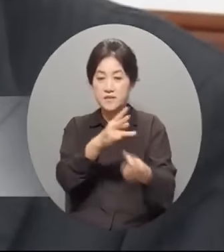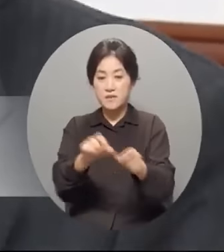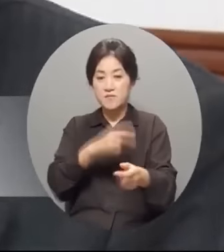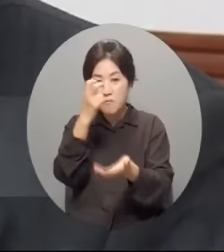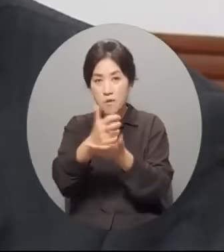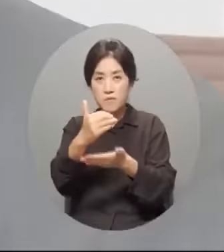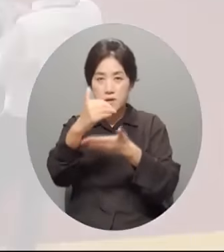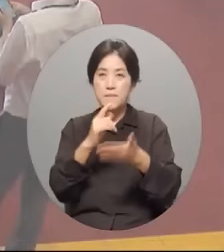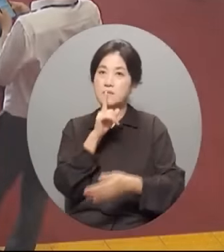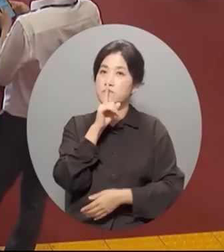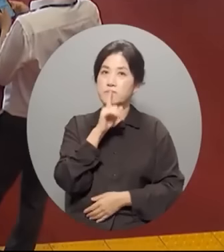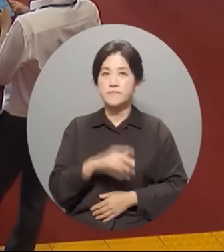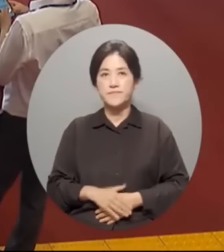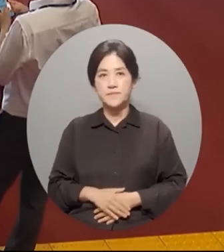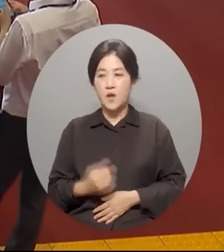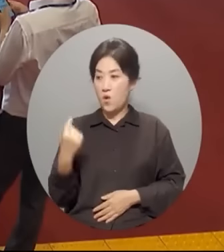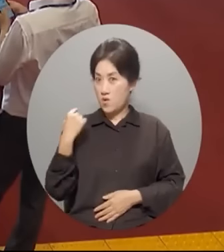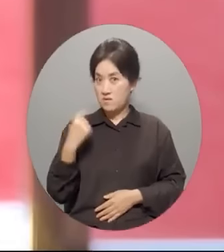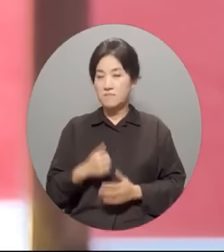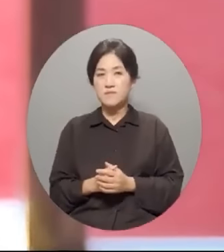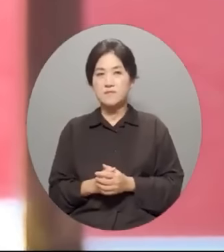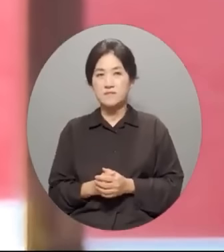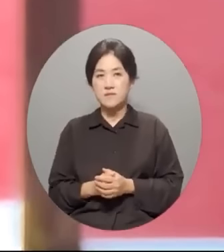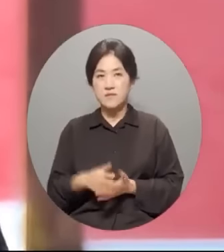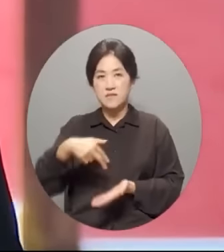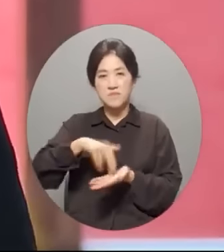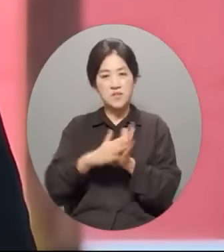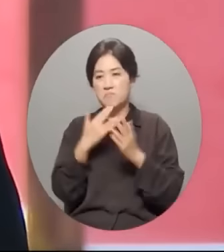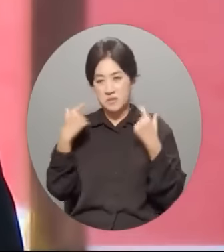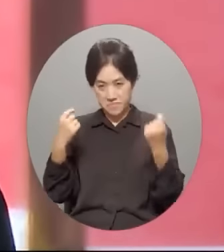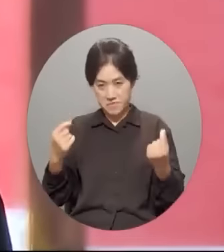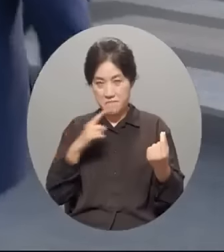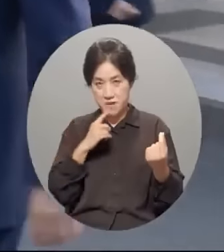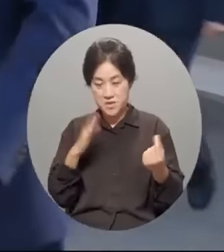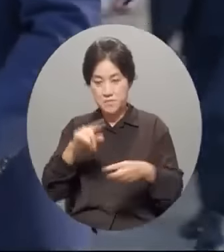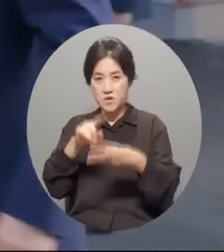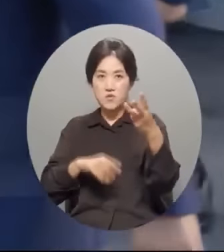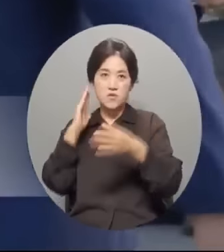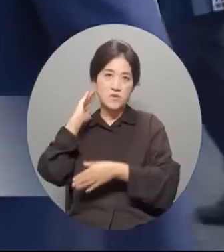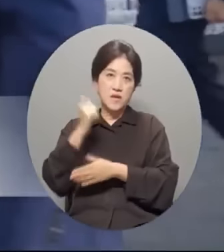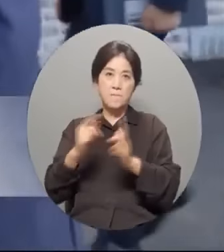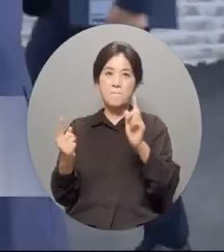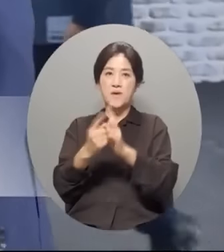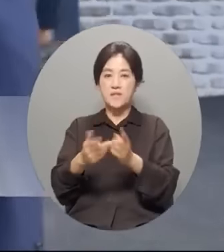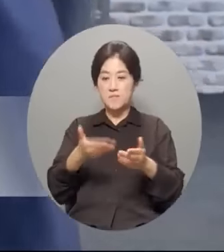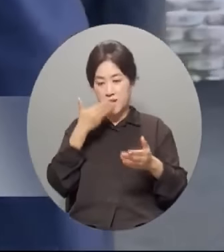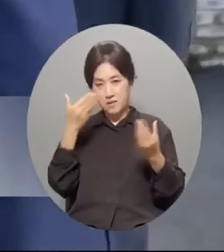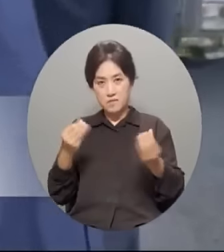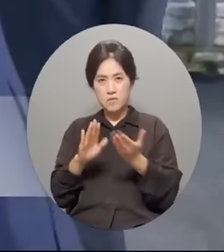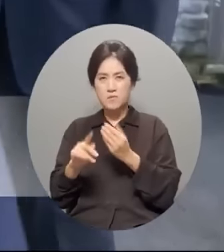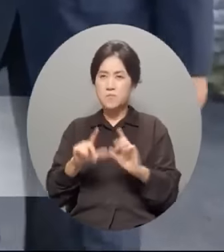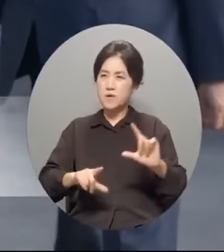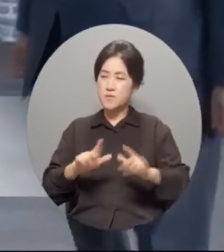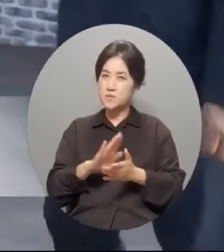언급도 없었습니다. 하루 전만 해도 달라진 입장이 없다고 했지만 윤석열 대통령과의 만찬 이후 미묘한